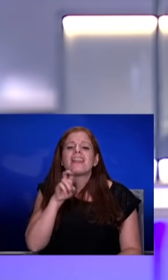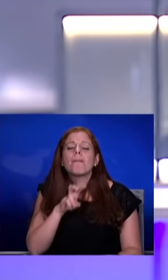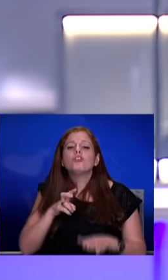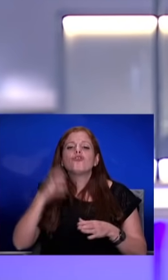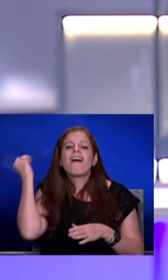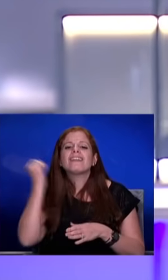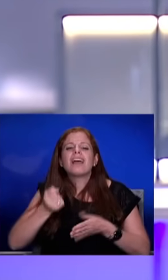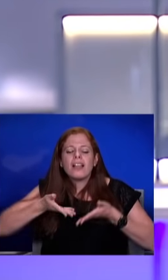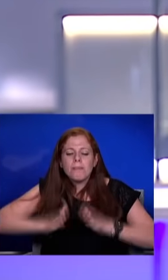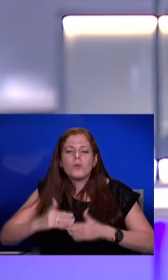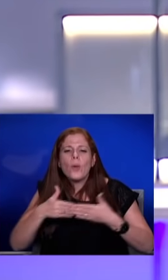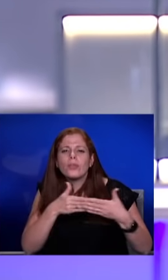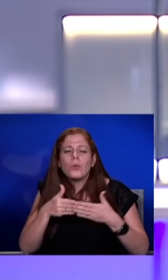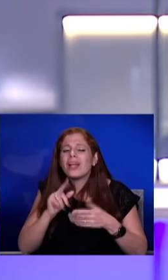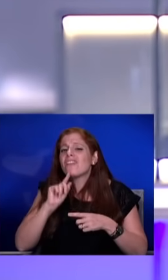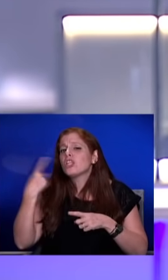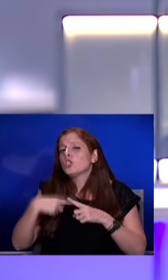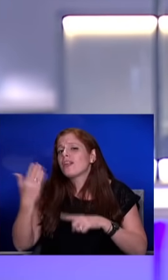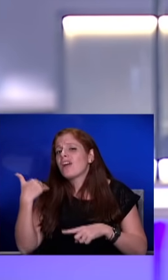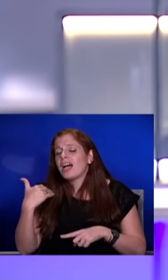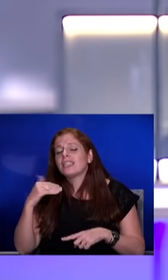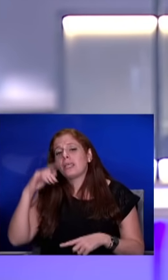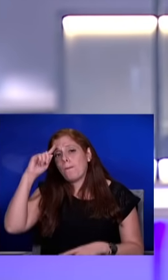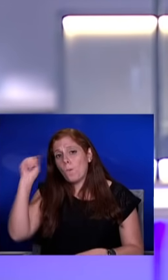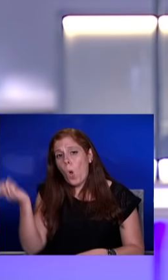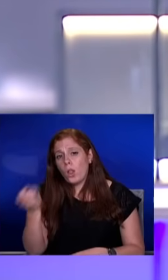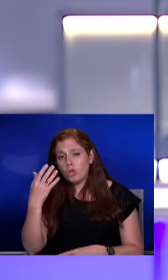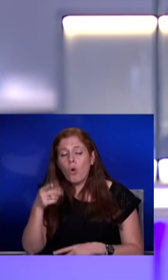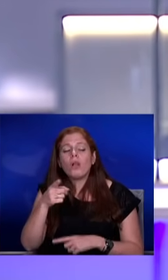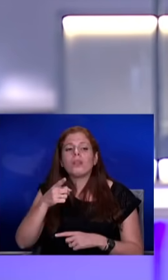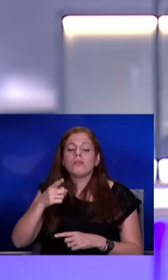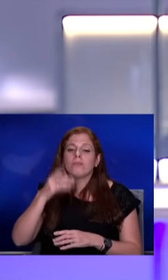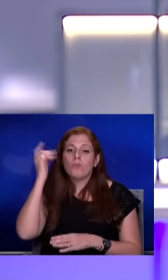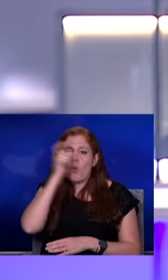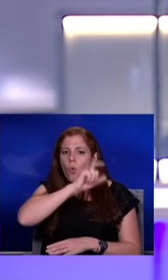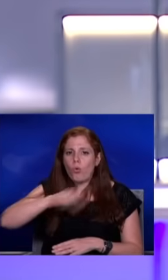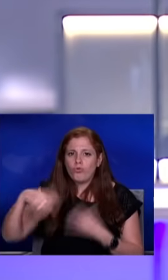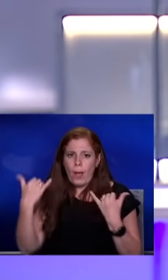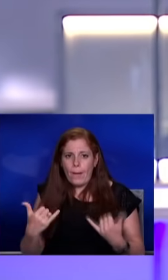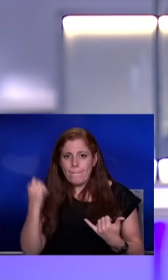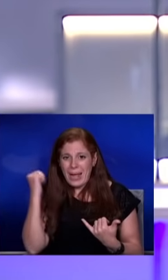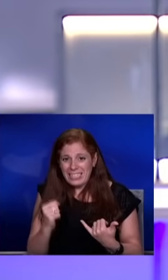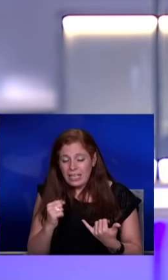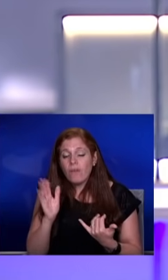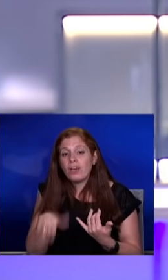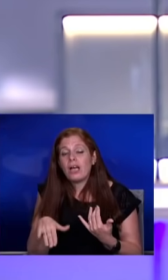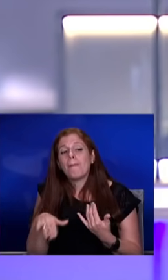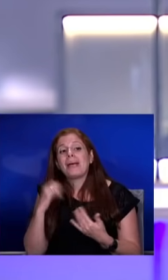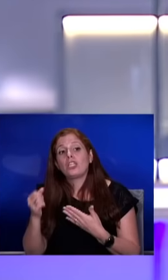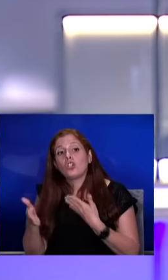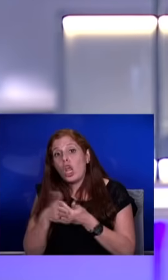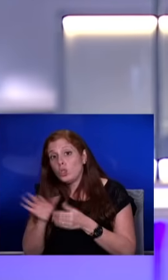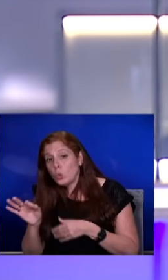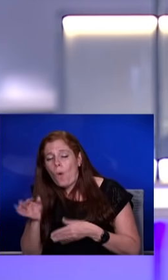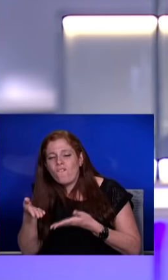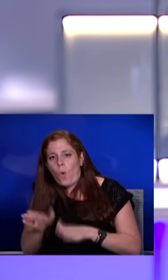לפני כשנה וחצי בהוד השרון, הודה והורשע היום ברצח, וגם בניסיונות הרצח של אשתו ושל בת נוספת. במסגרת